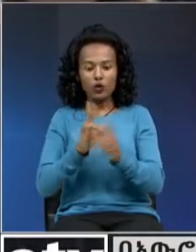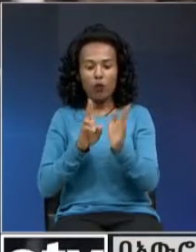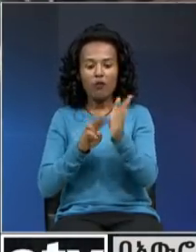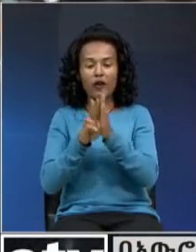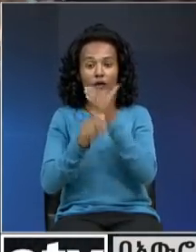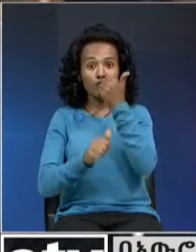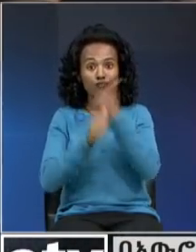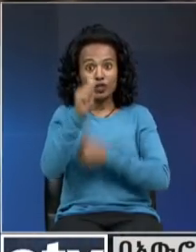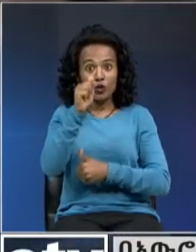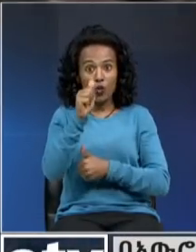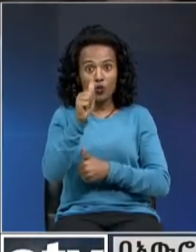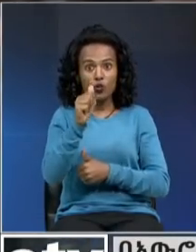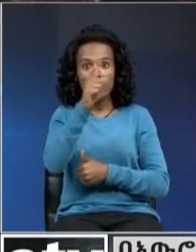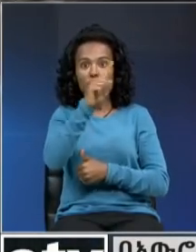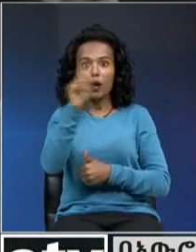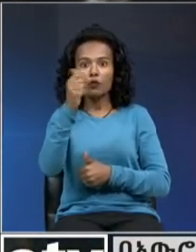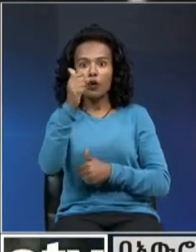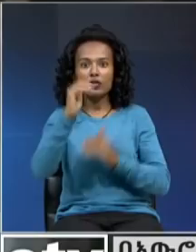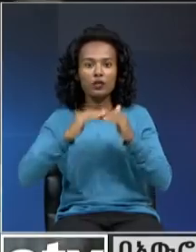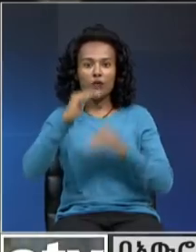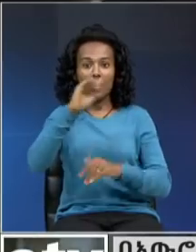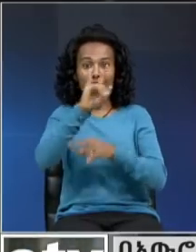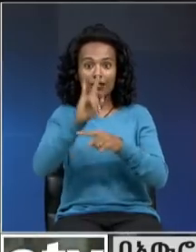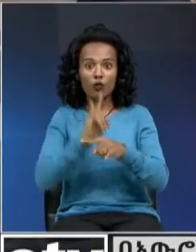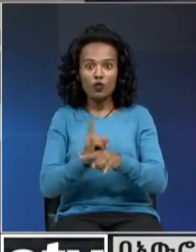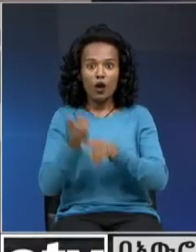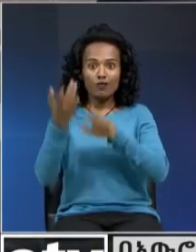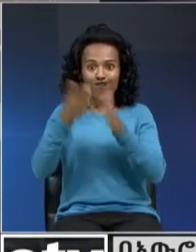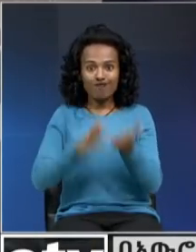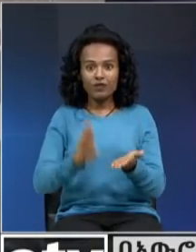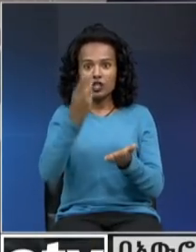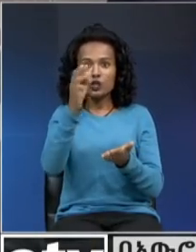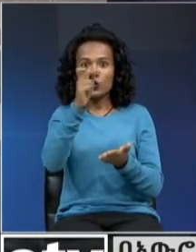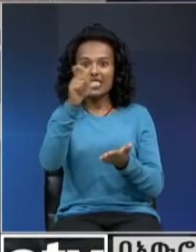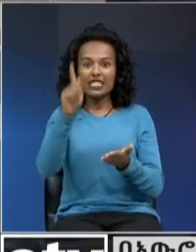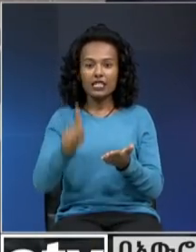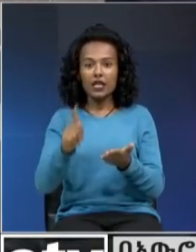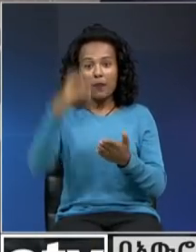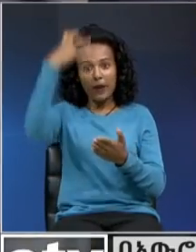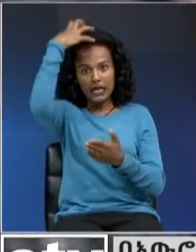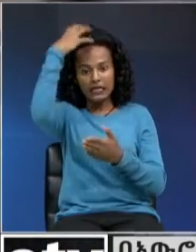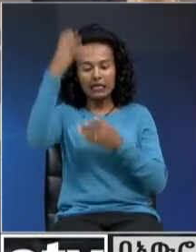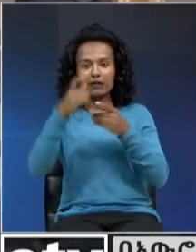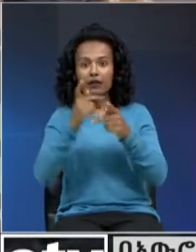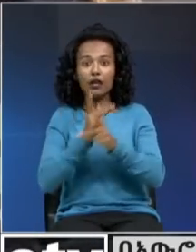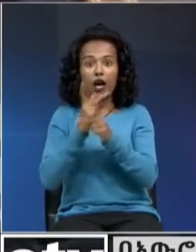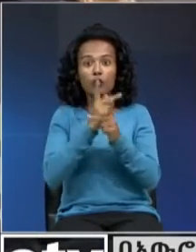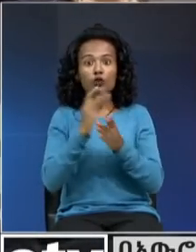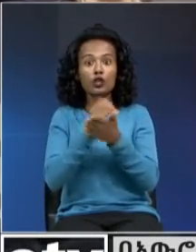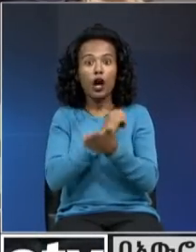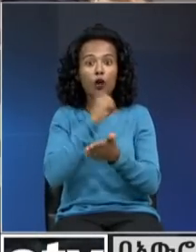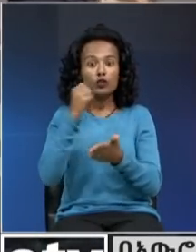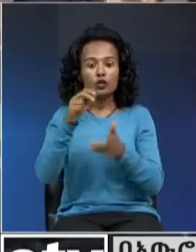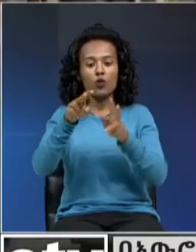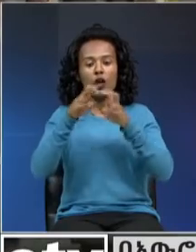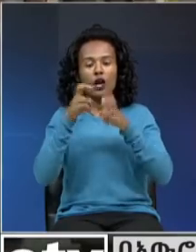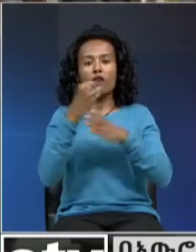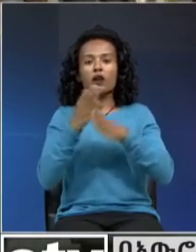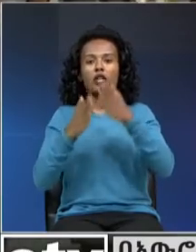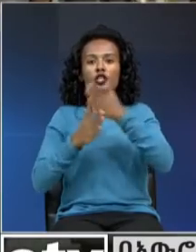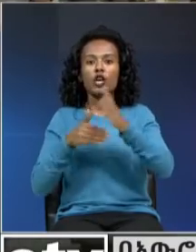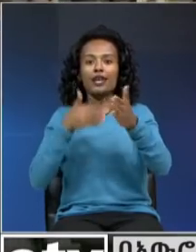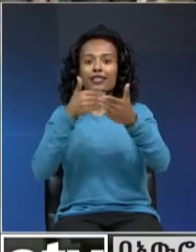በቫይረሱ ሲጠቁባት ከ110 በላይ ዜጎቿን የተነጠቀችው ስዊድን መንግስት ጥንቃቄዎችን ካልወሰደ ወደ ከፋ ደረጃ